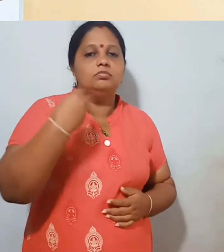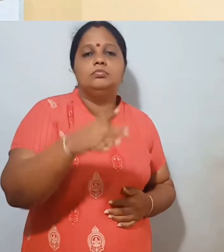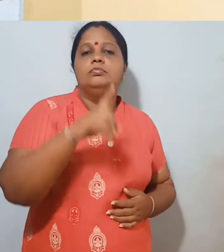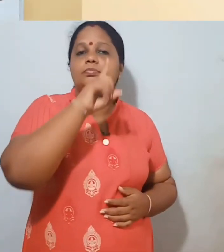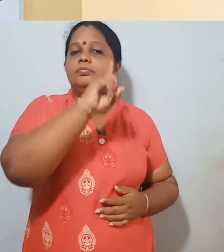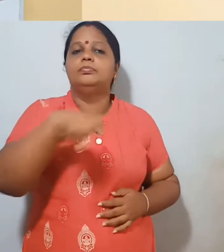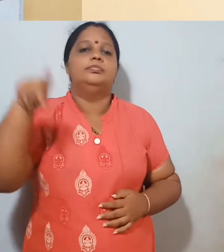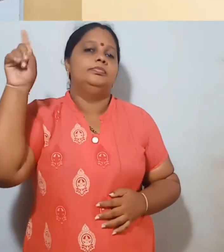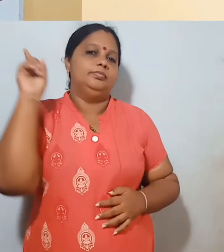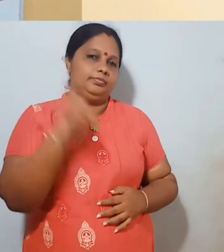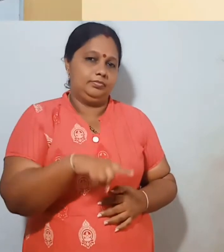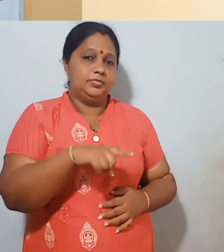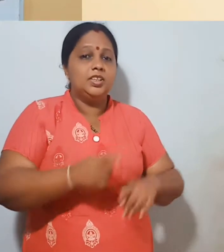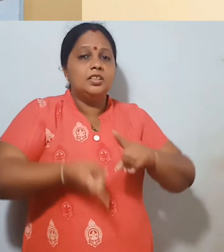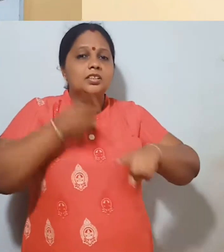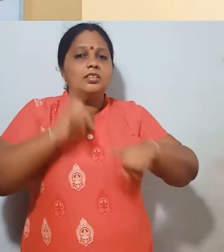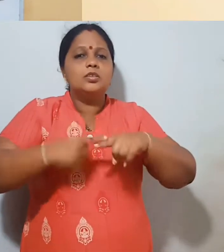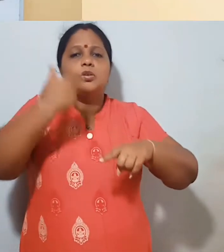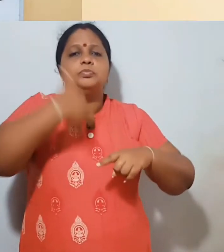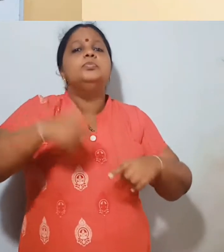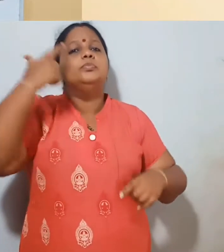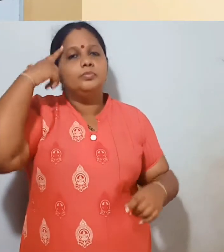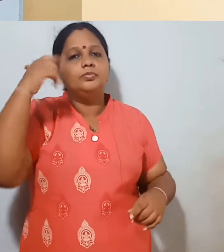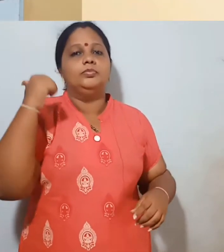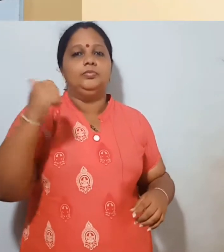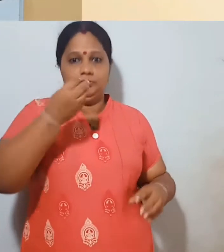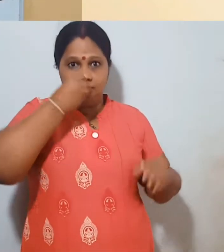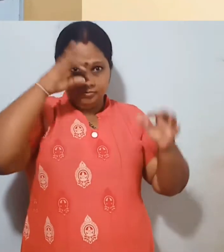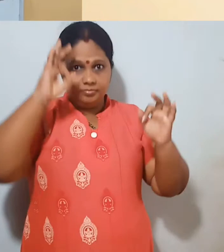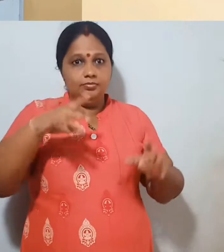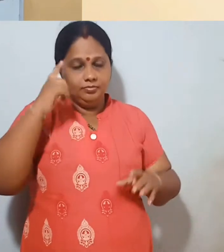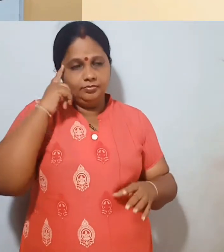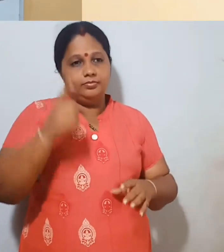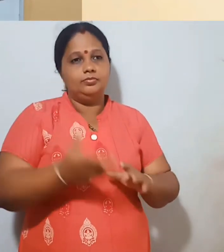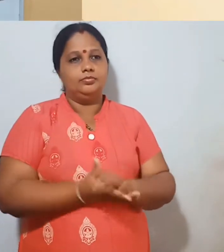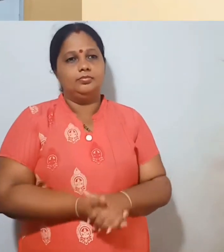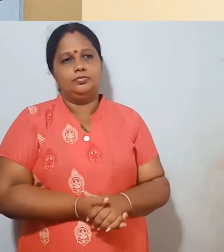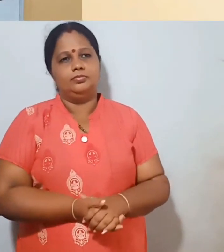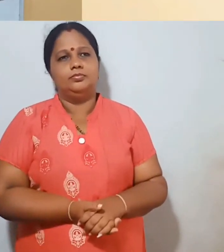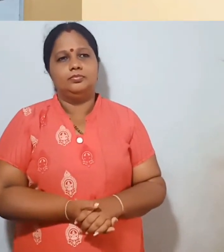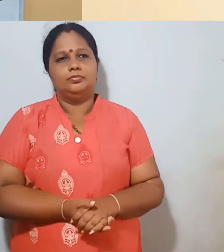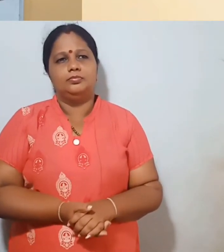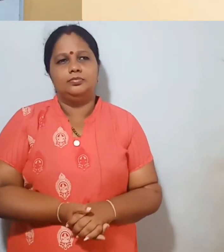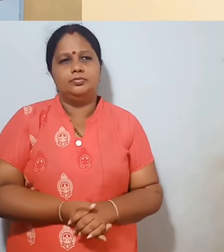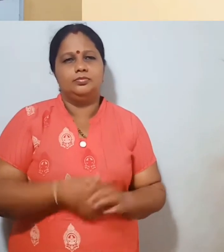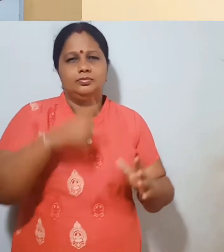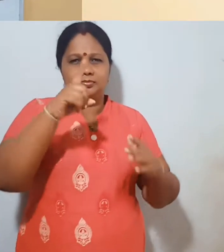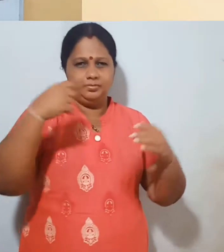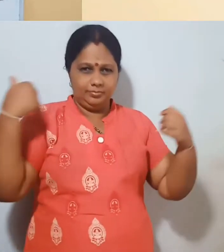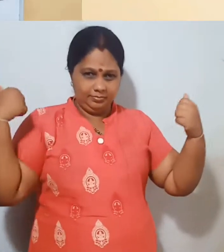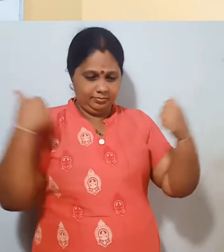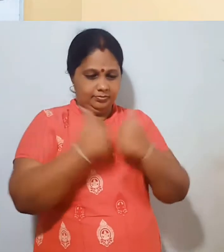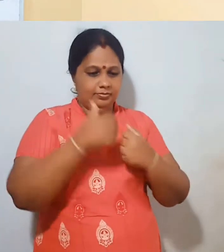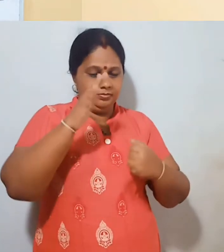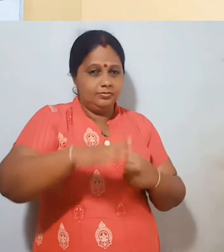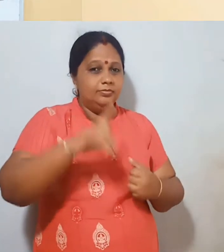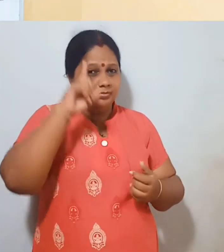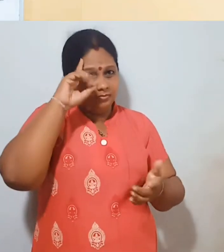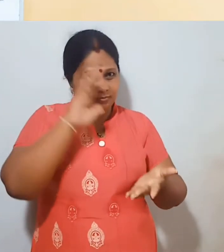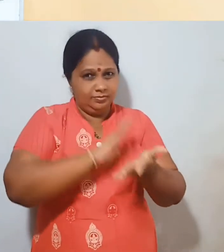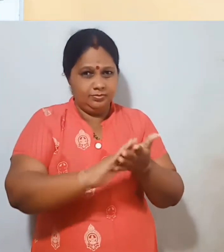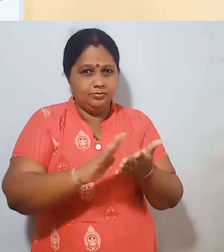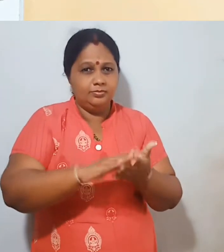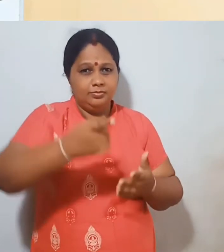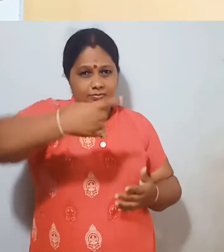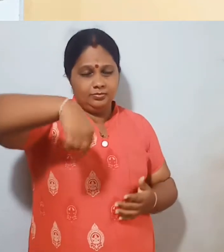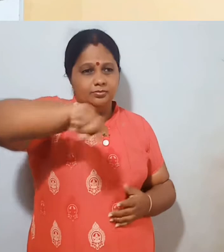தவித்து கொள்றது நல்லா. மற்ற இன்னும் ஒரு முக்கியமான விஷயம், நீங்க ஒரு விபத்து நடந்த இடத்துல இருந்து முதலுதவி செய்ய வலிக்கிறீங்க. அந்த